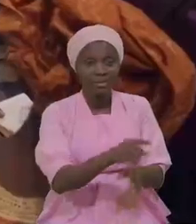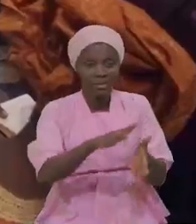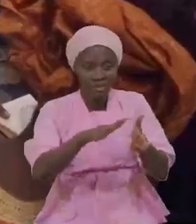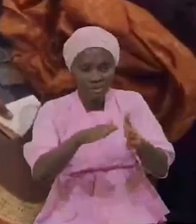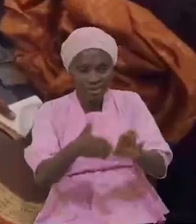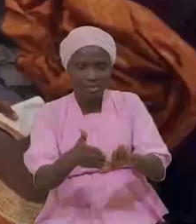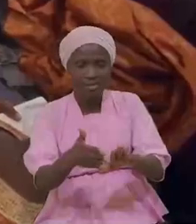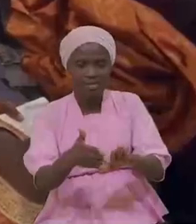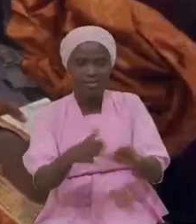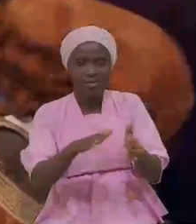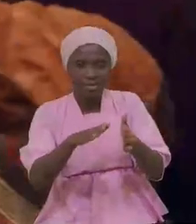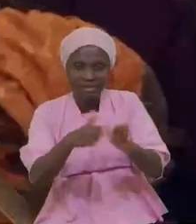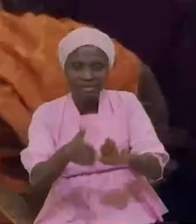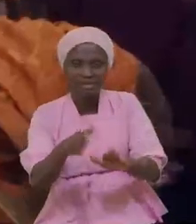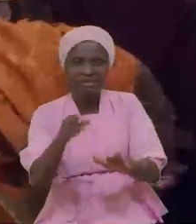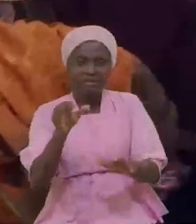Cela rend l'homme